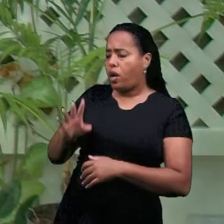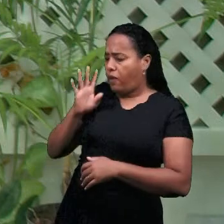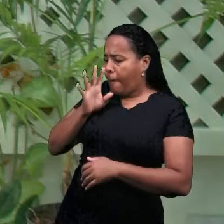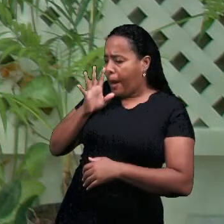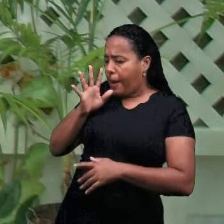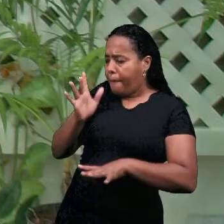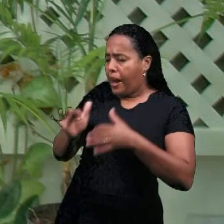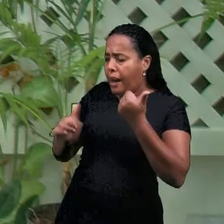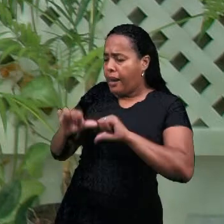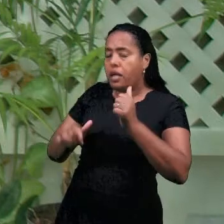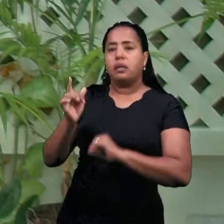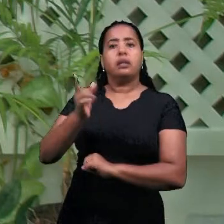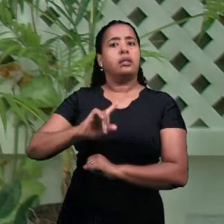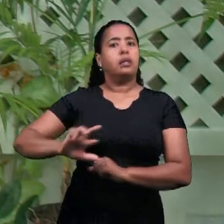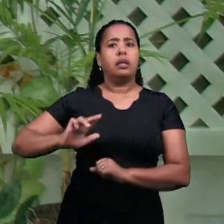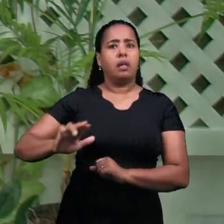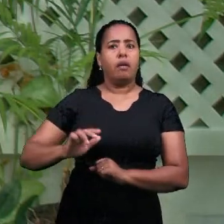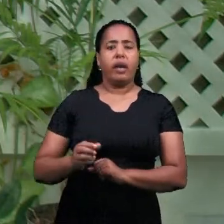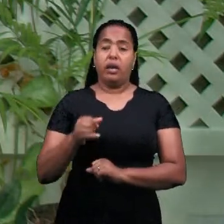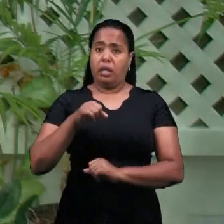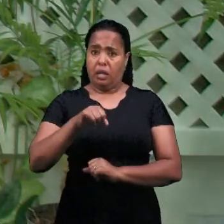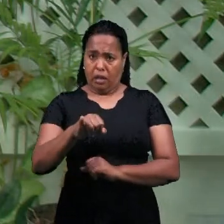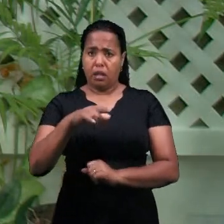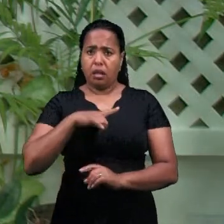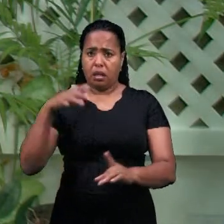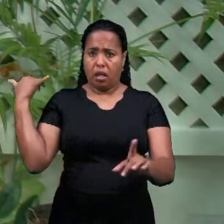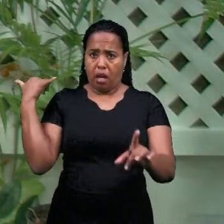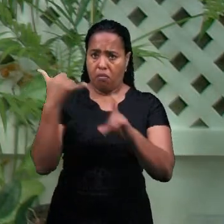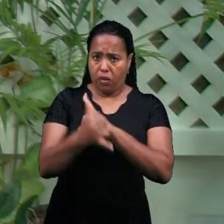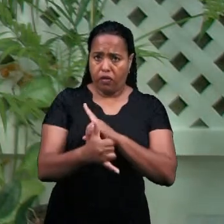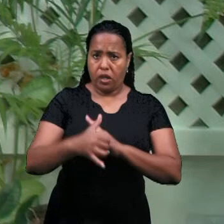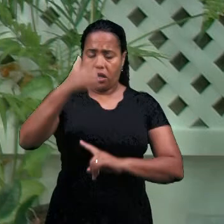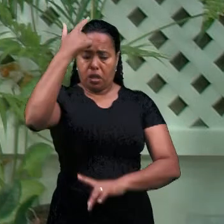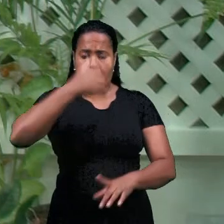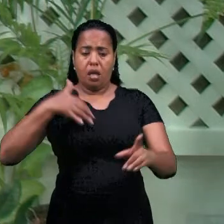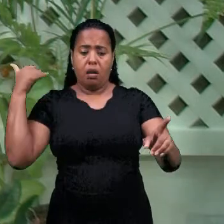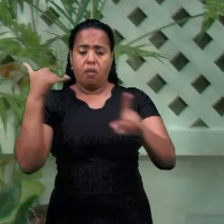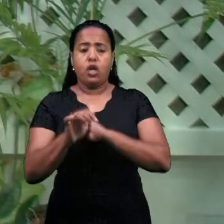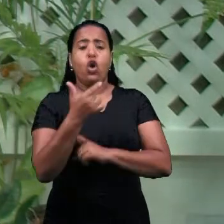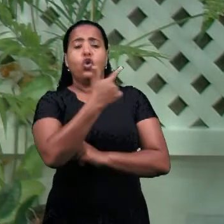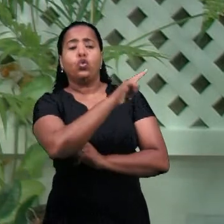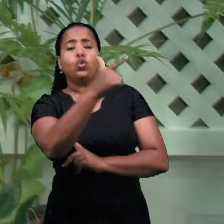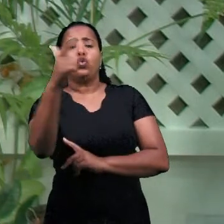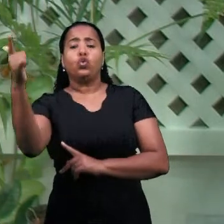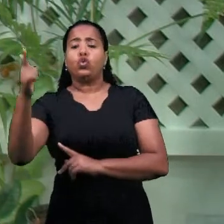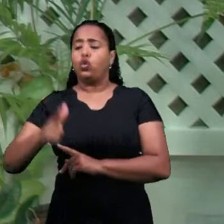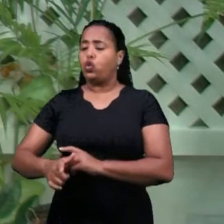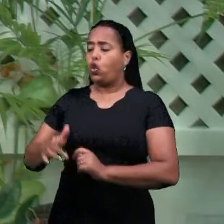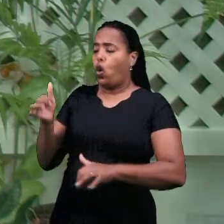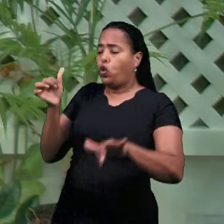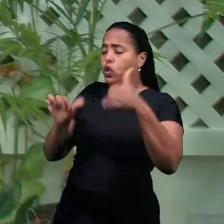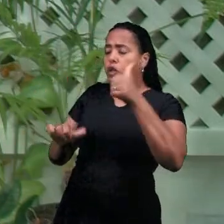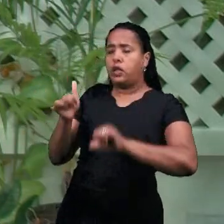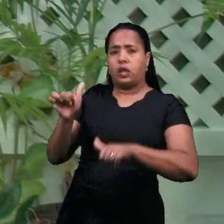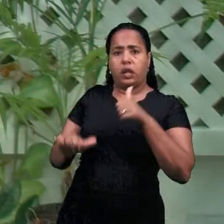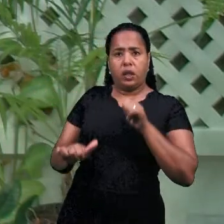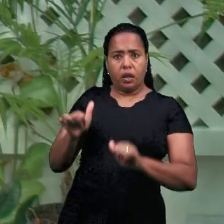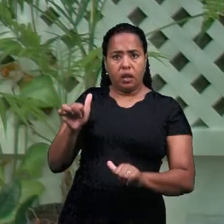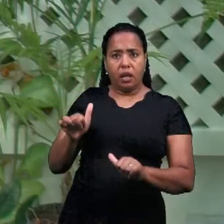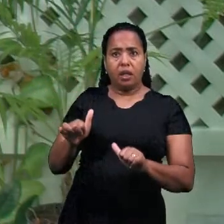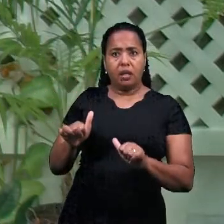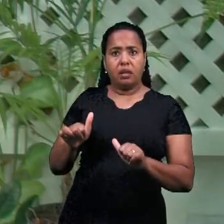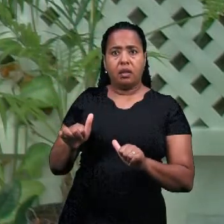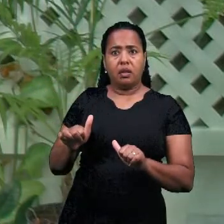le don. S'il y a prophétie, qu'il parle le prophète et les autres prophètes qui jugent. Il ne va pas dire les